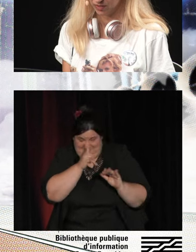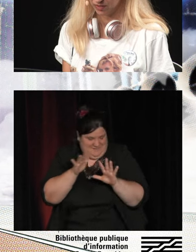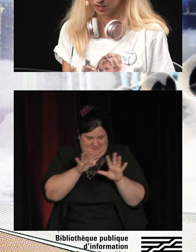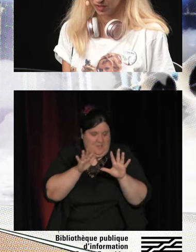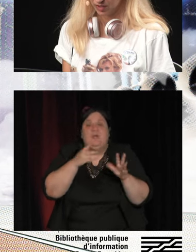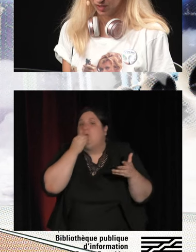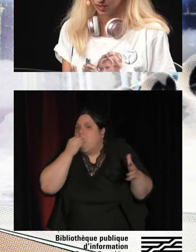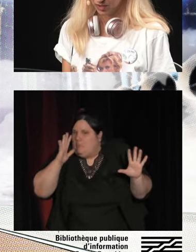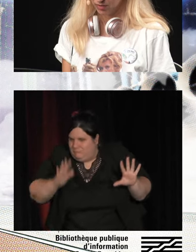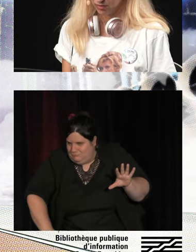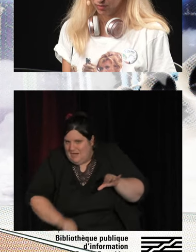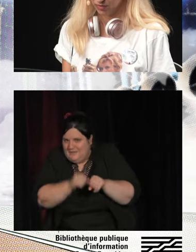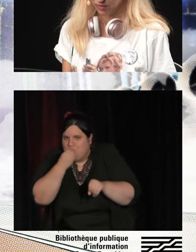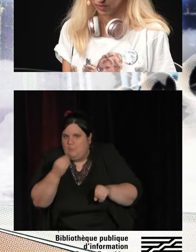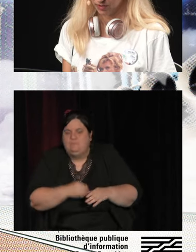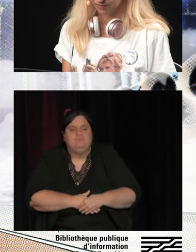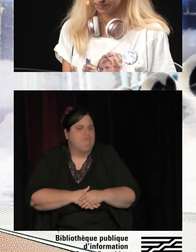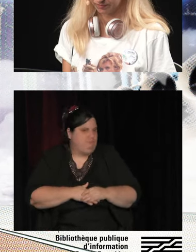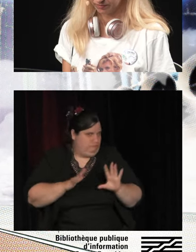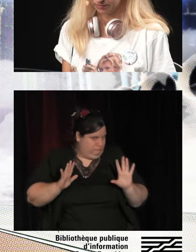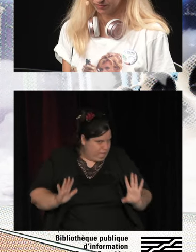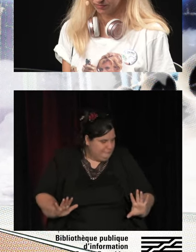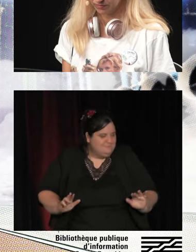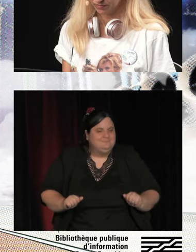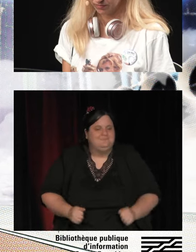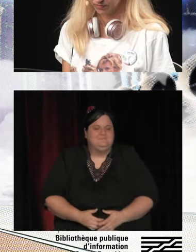Je suis en train de faire des bêtises. Non, ça va. Ça va, en vrai.